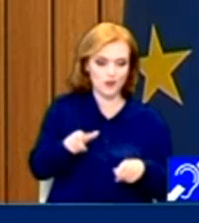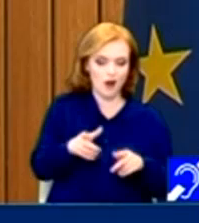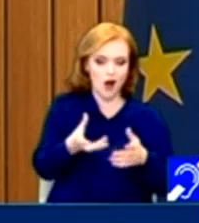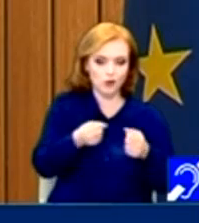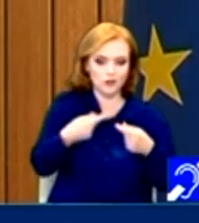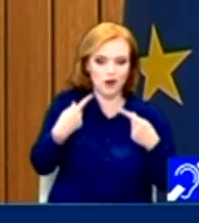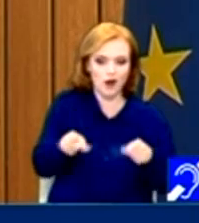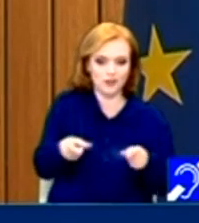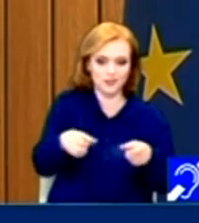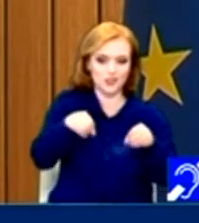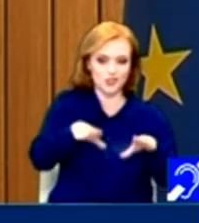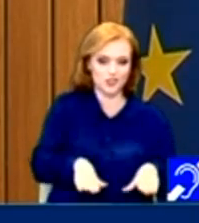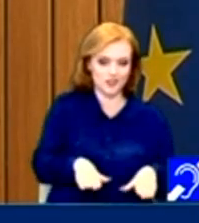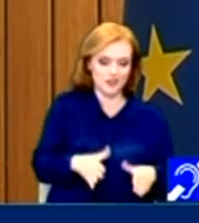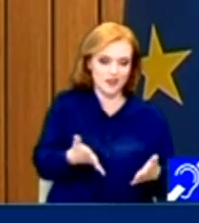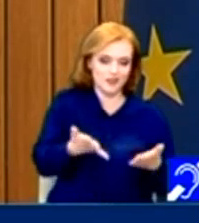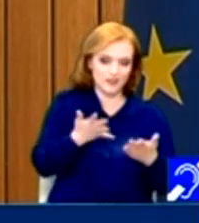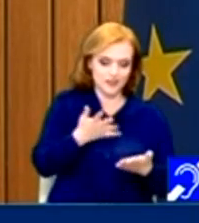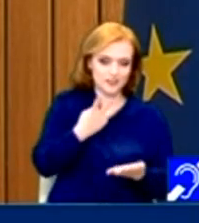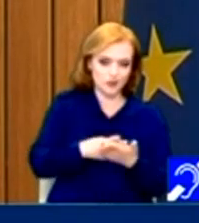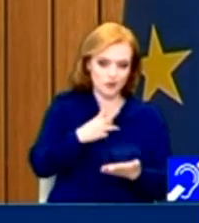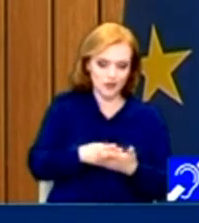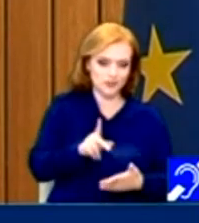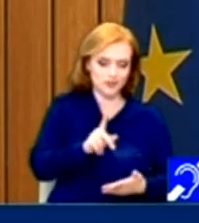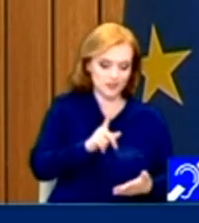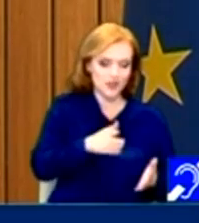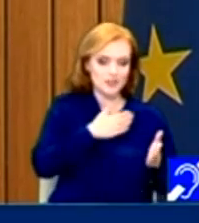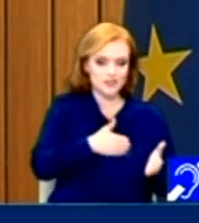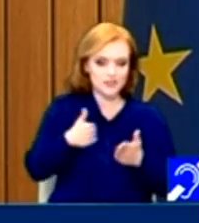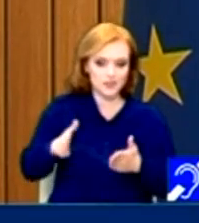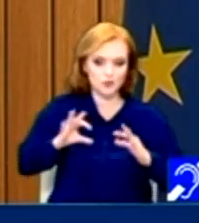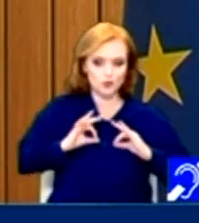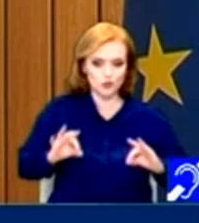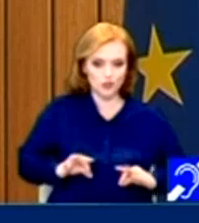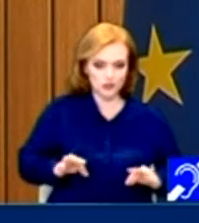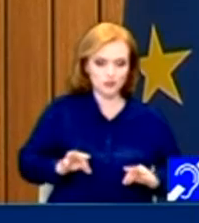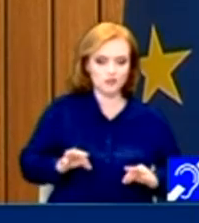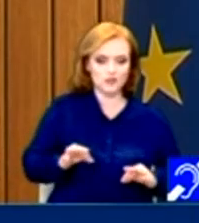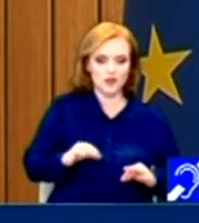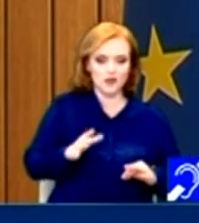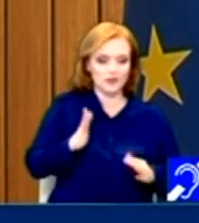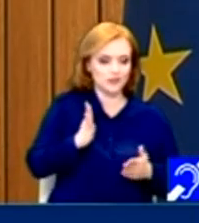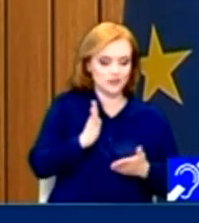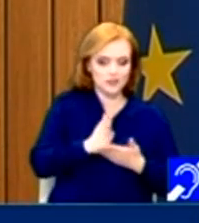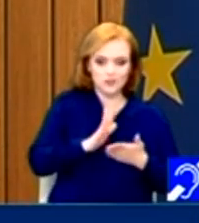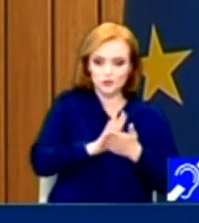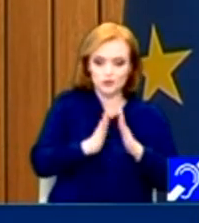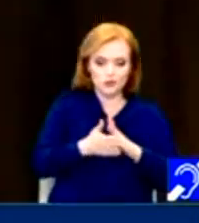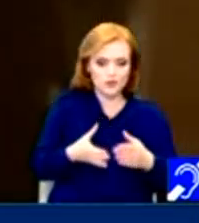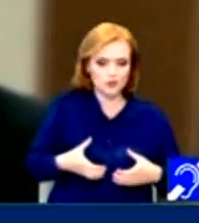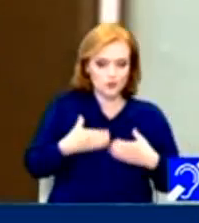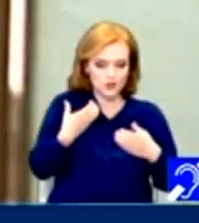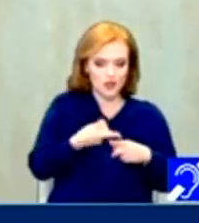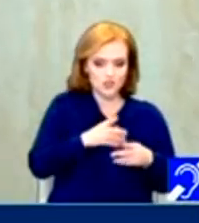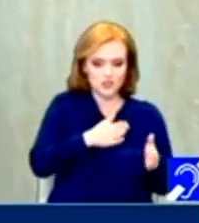o dovadă în plus despre faptul că sistemul judecătoresc este într-o situație dezastruoasă și că acest sistem trebuie